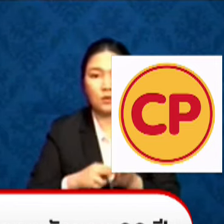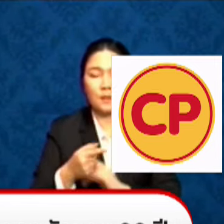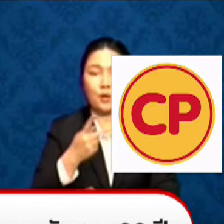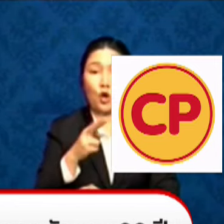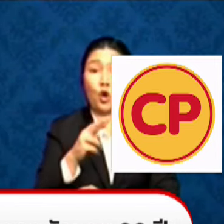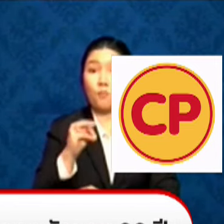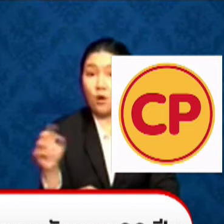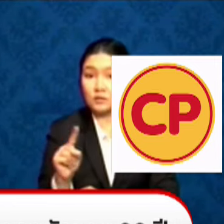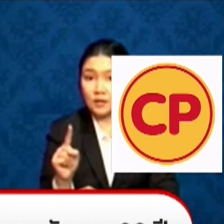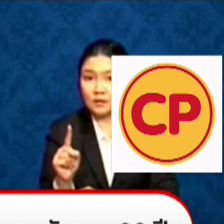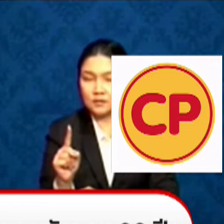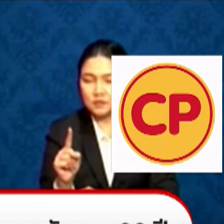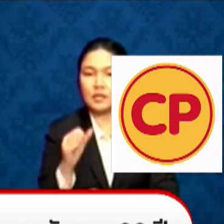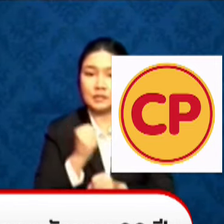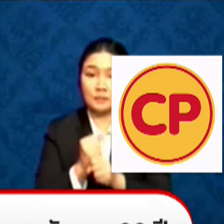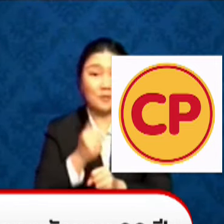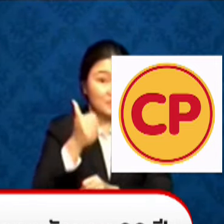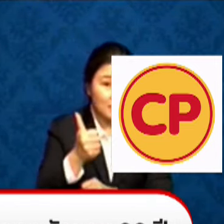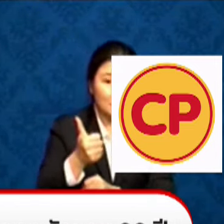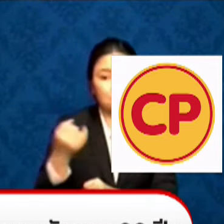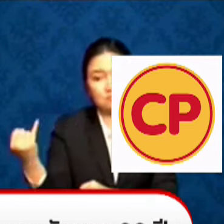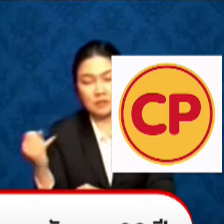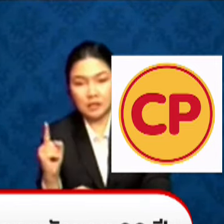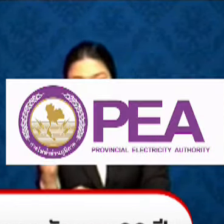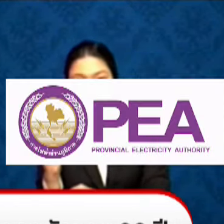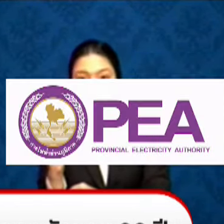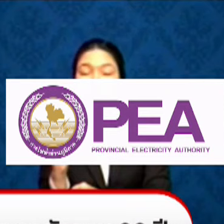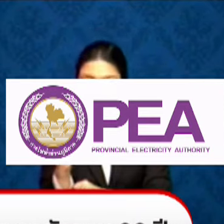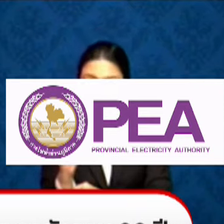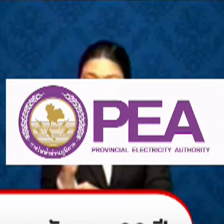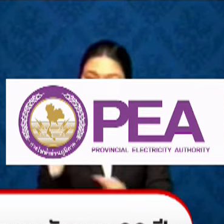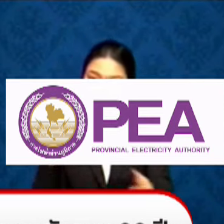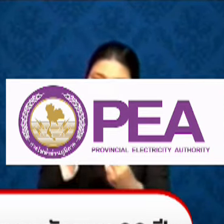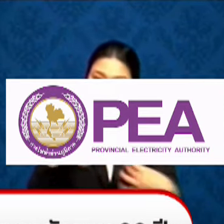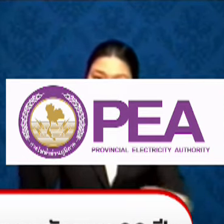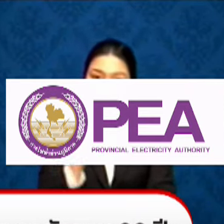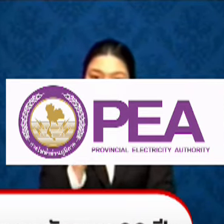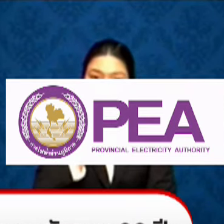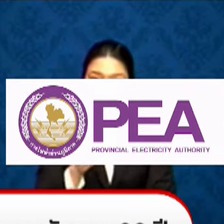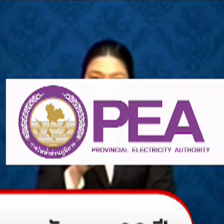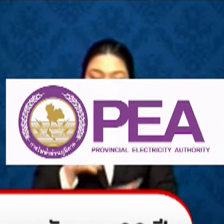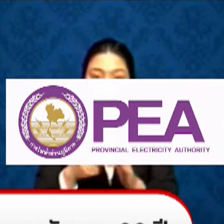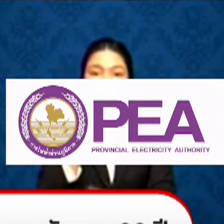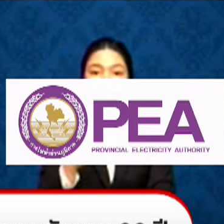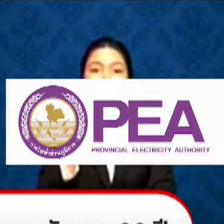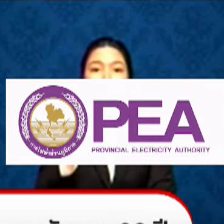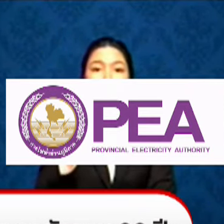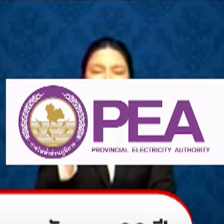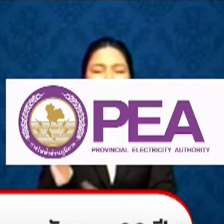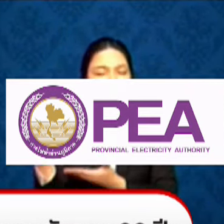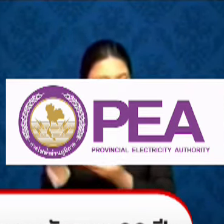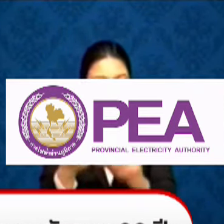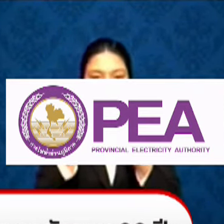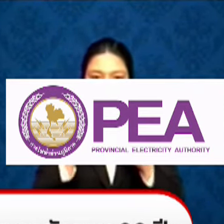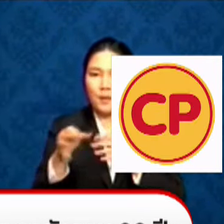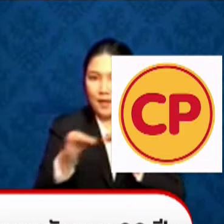ม.ต้องทราบว่าสิ่งที่ทำอยู่นั้นดีไม่ดีเหมาะสมหรือไม่เหมาะสมอย่างไรงั้นผมขอให้ท่านรัฐมนตรีช่วยอธิบายให้ประชาชนท